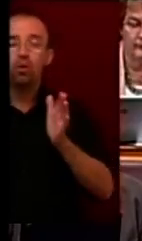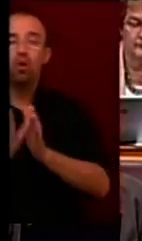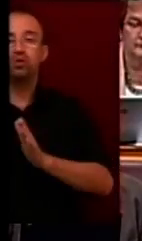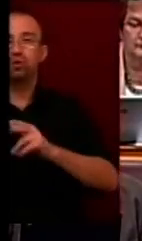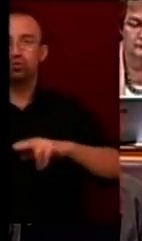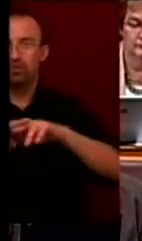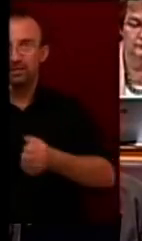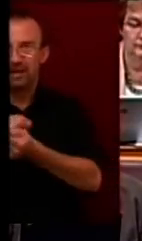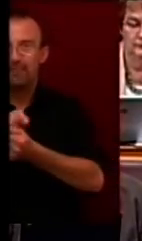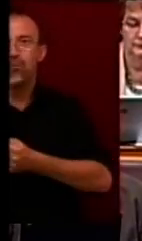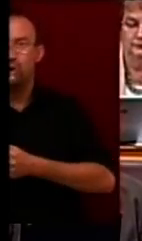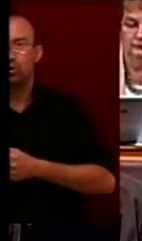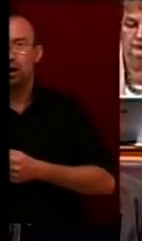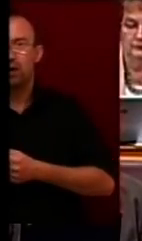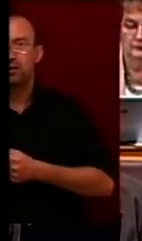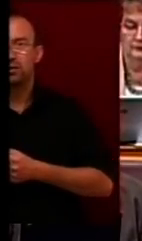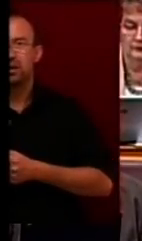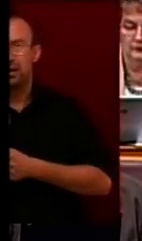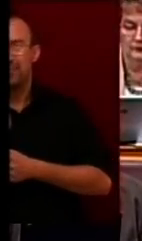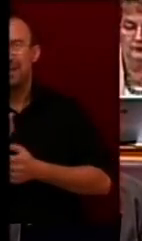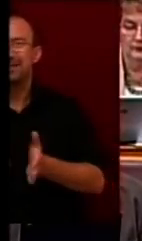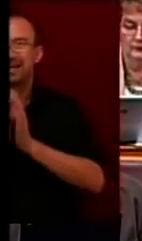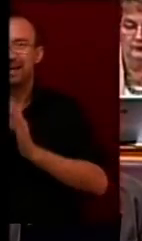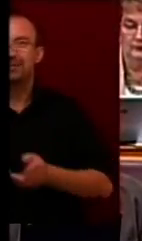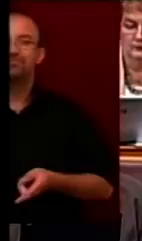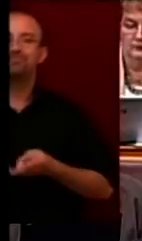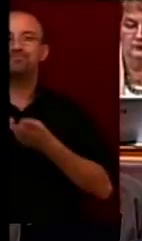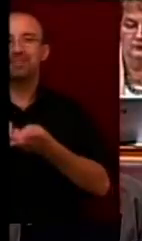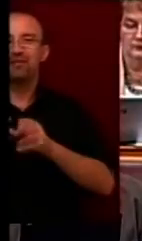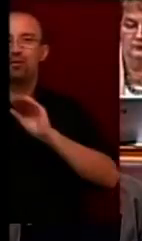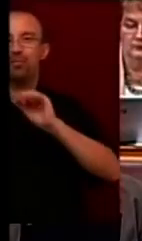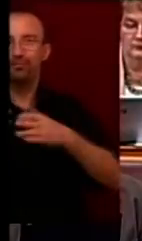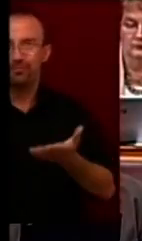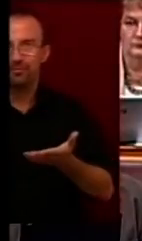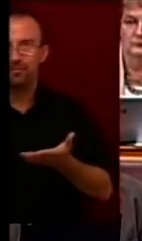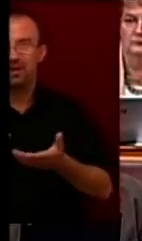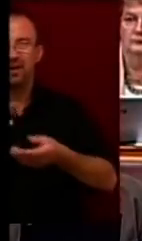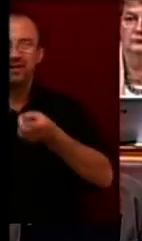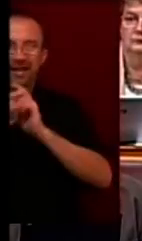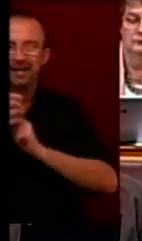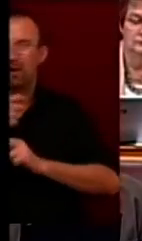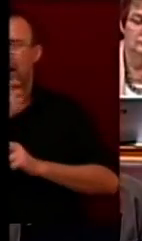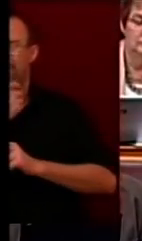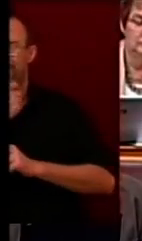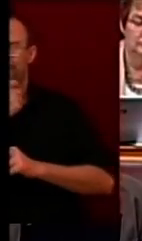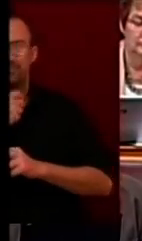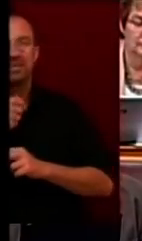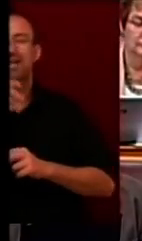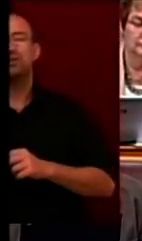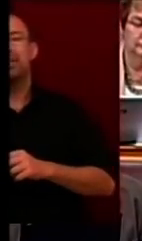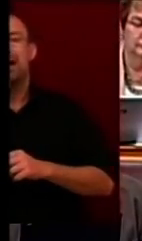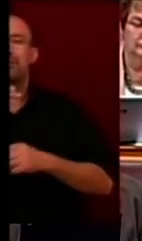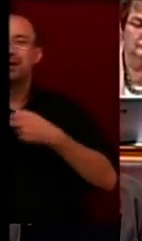nőtt azok száma, akik azt mondták, hogy pénzt kértek a kedvező elbánásért, elavult a technika, és nem emberközeli